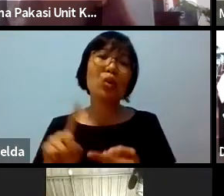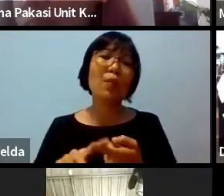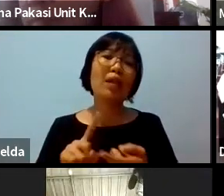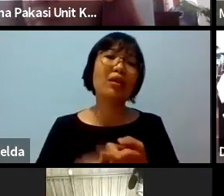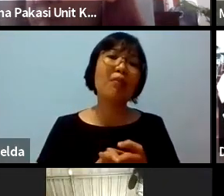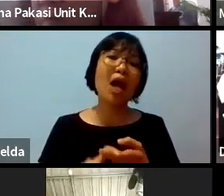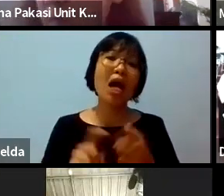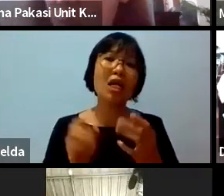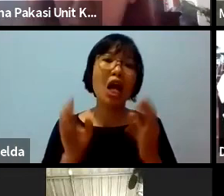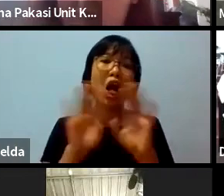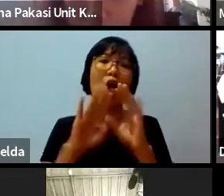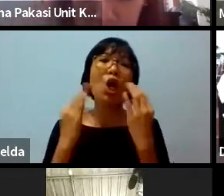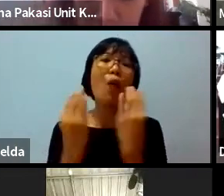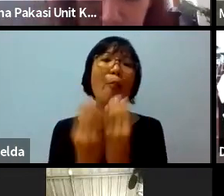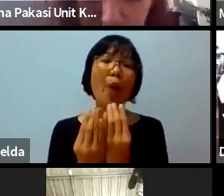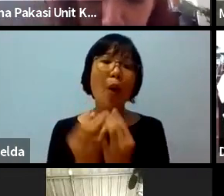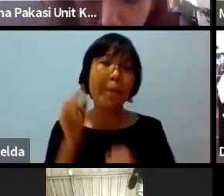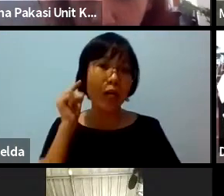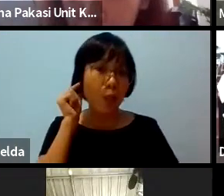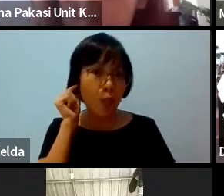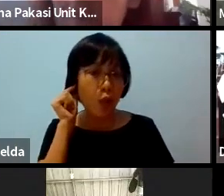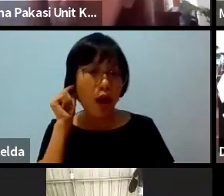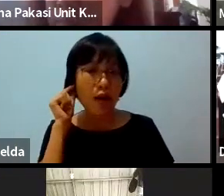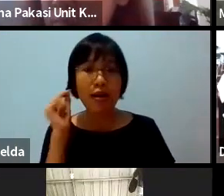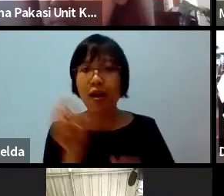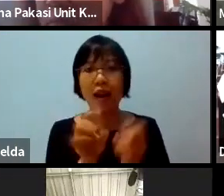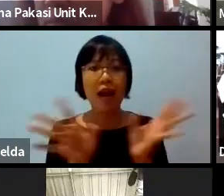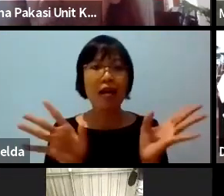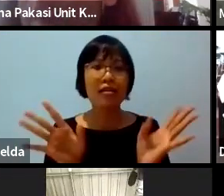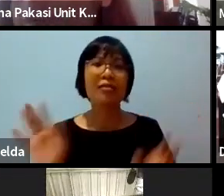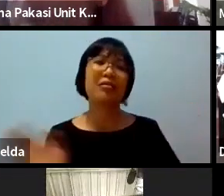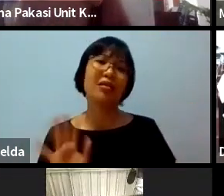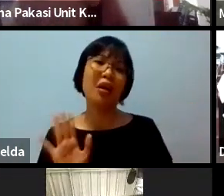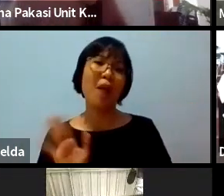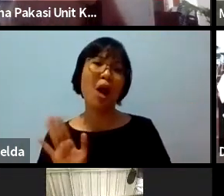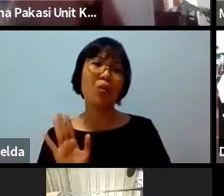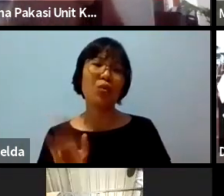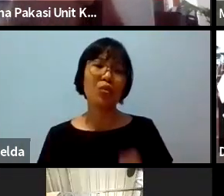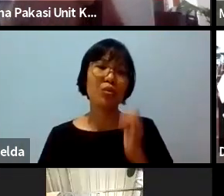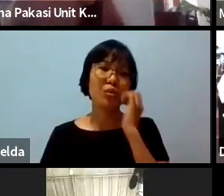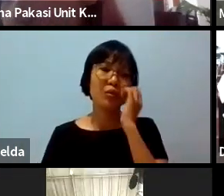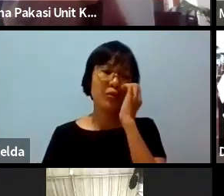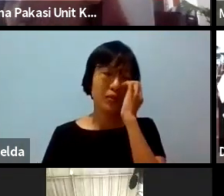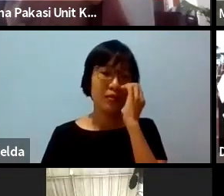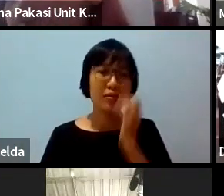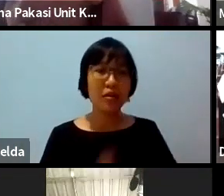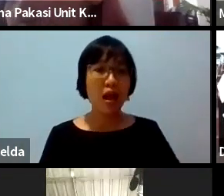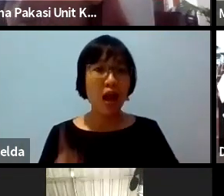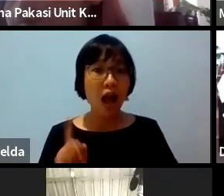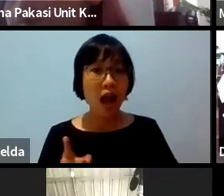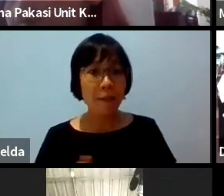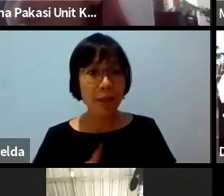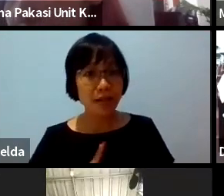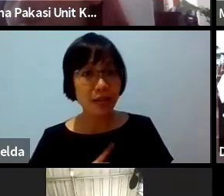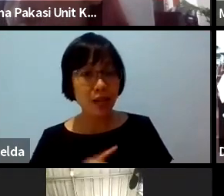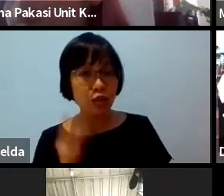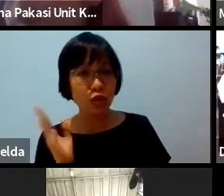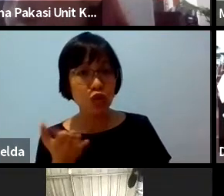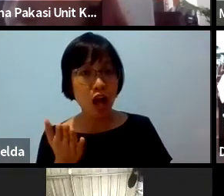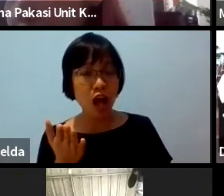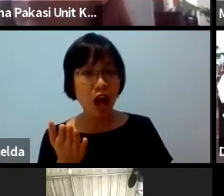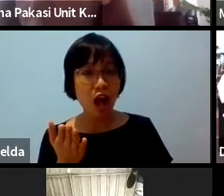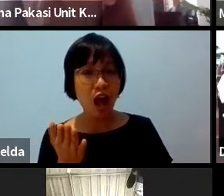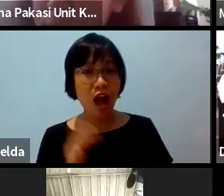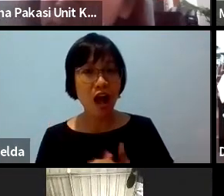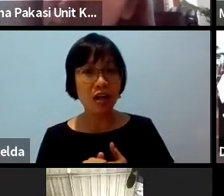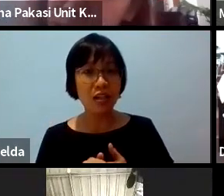juga mesti terus otokritik gitu, mengkritik diri sendiri, apakah kita sudah bergerak untuk